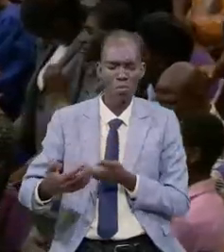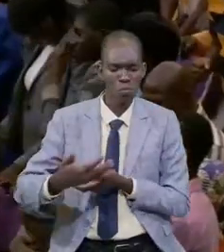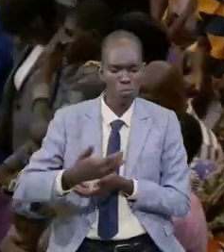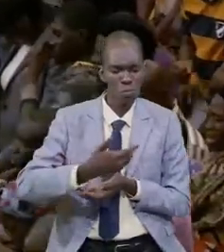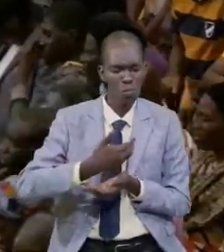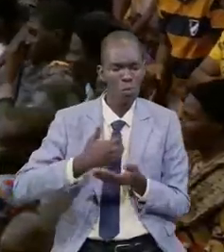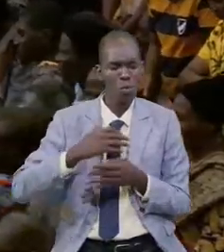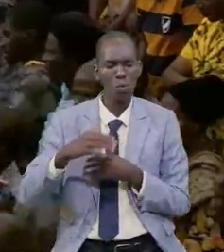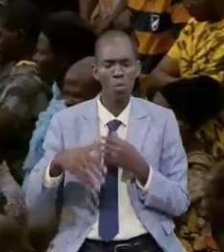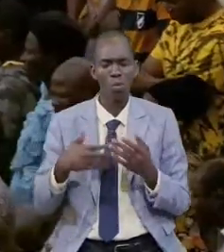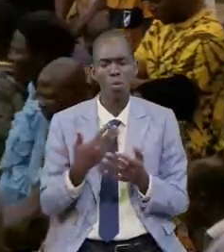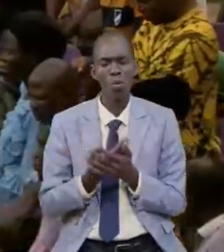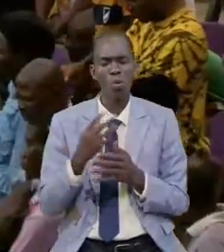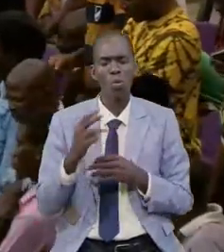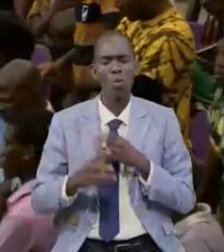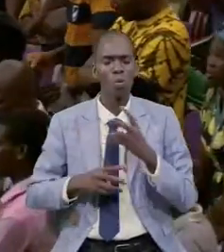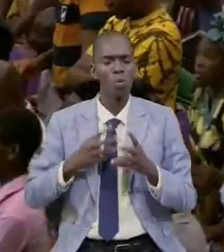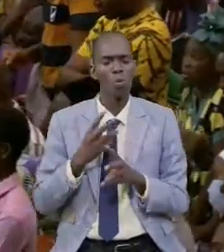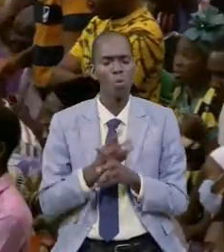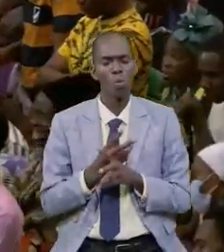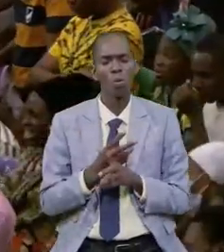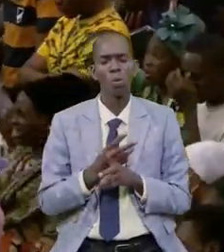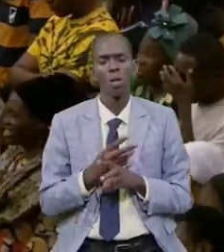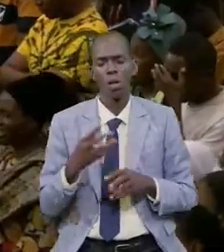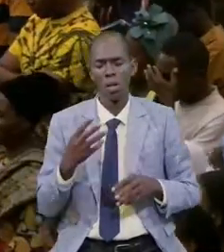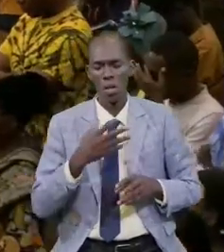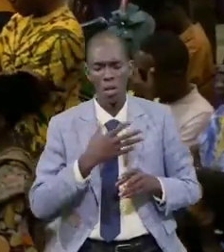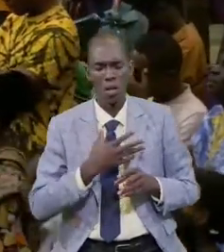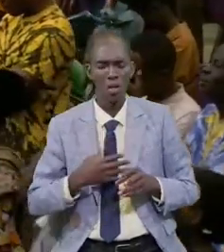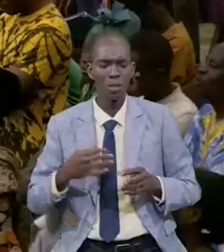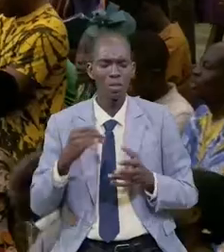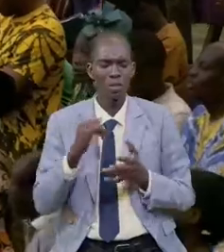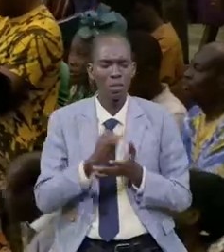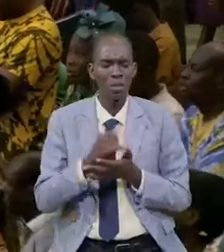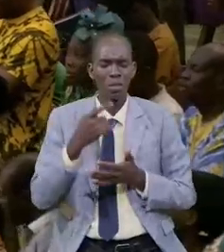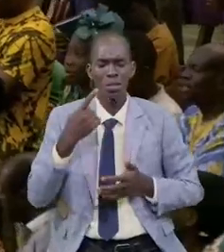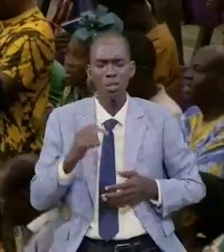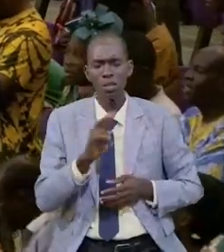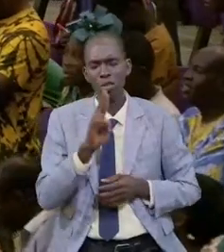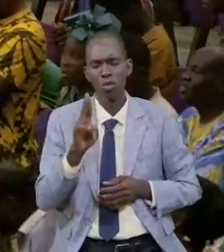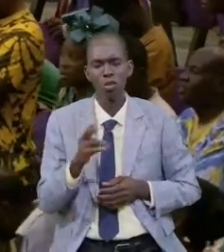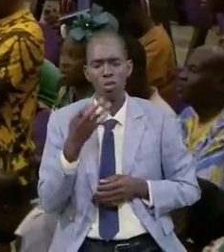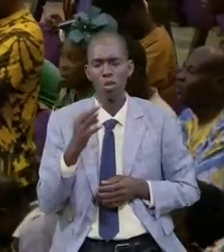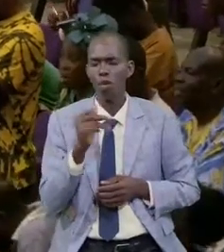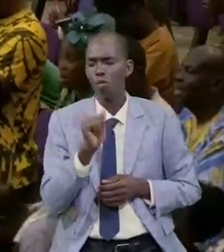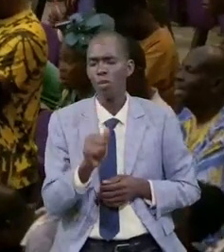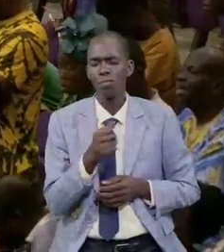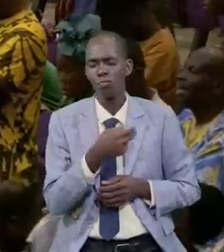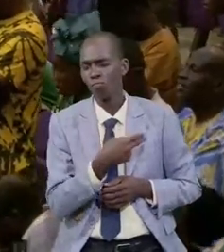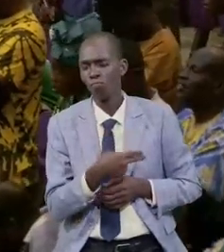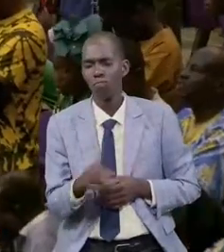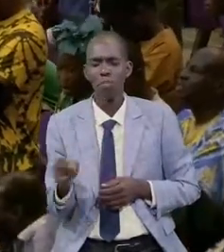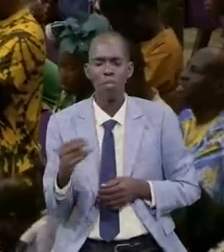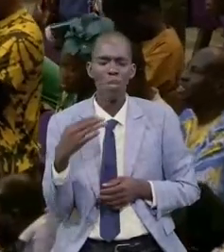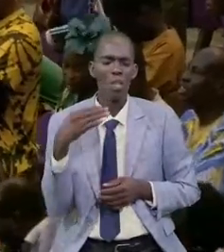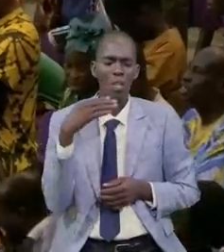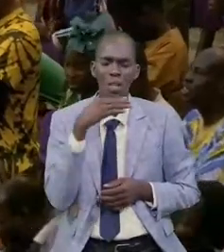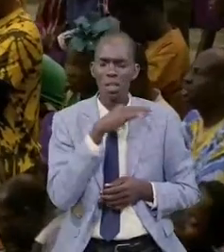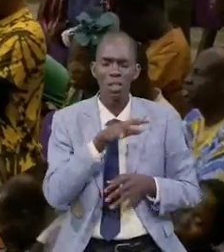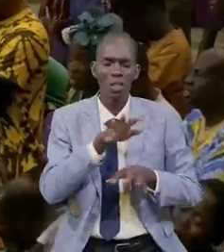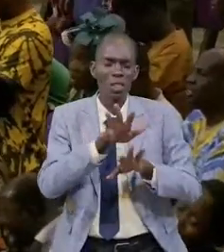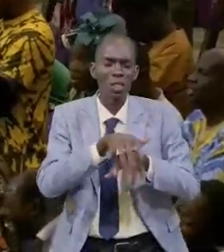Que profitera-t-il à un homme de gagner le monde entier par l'usage d'une